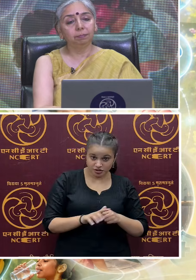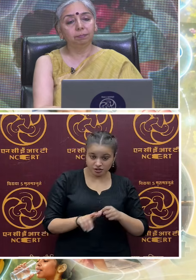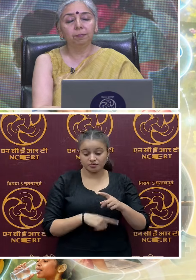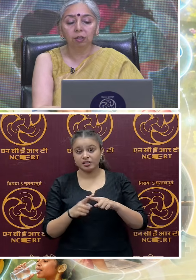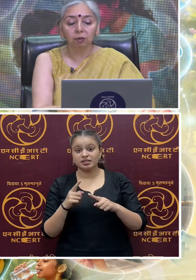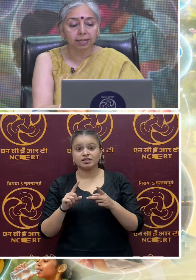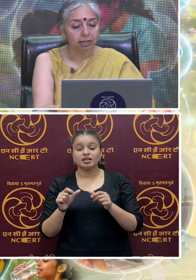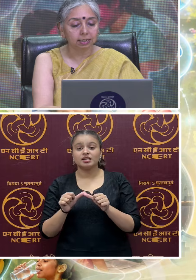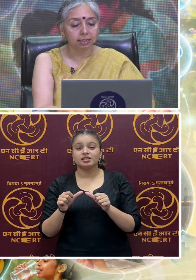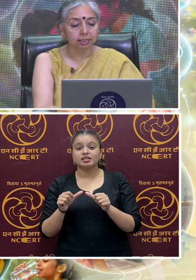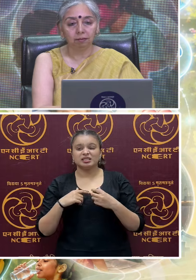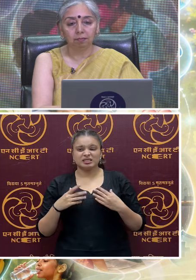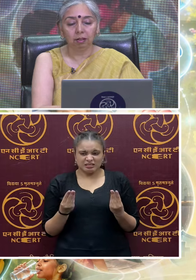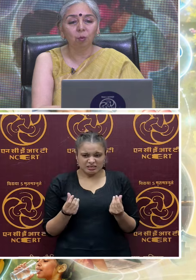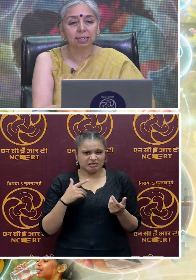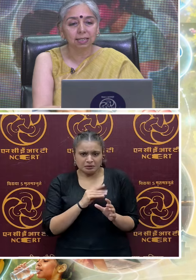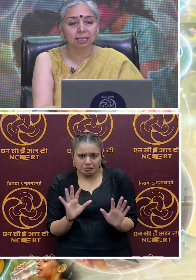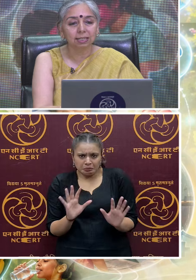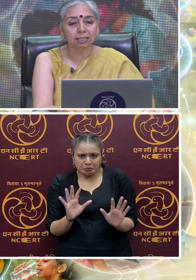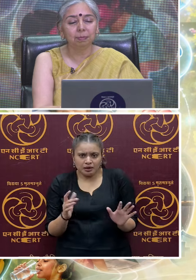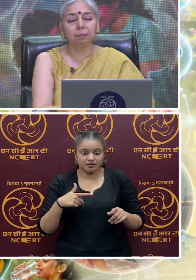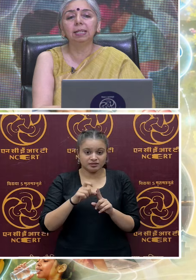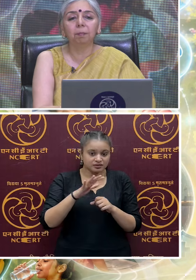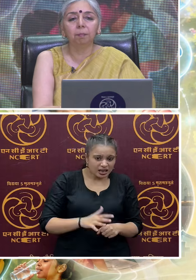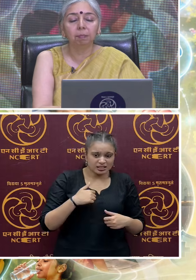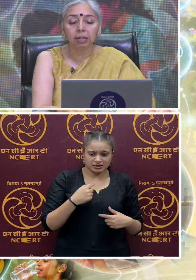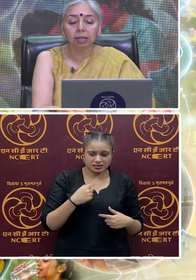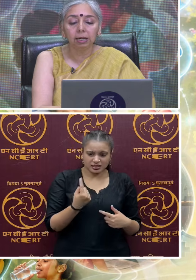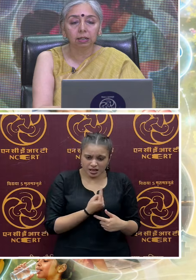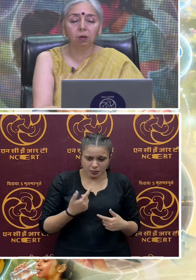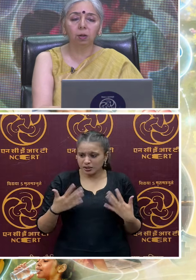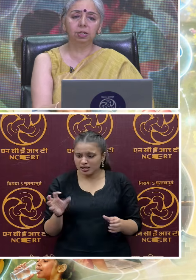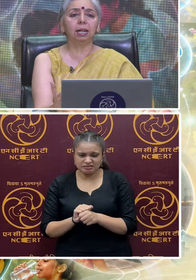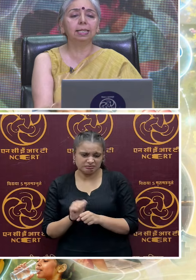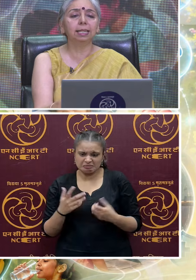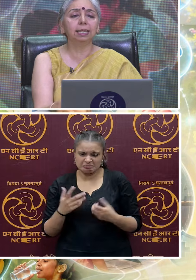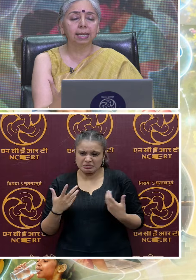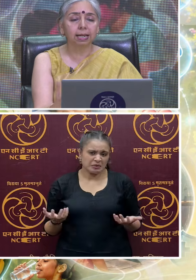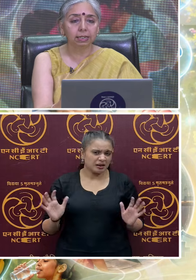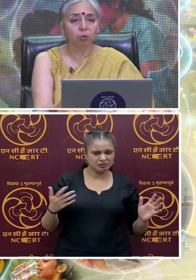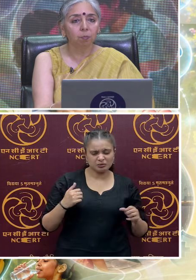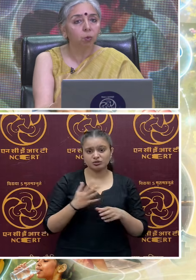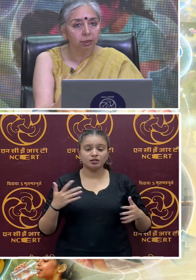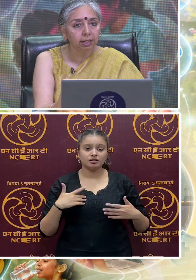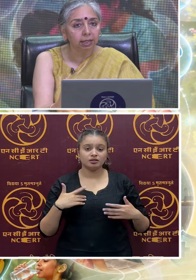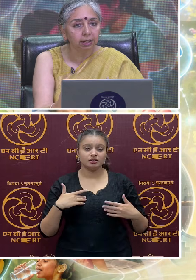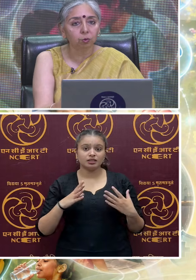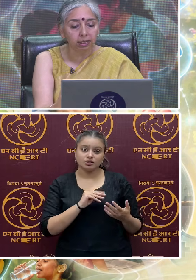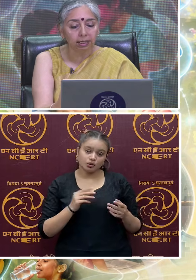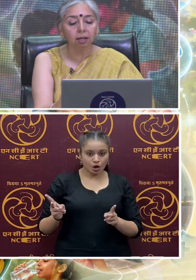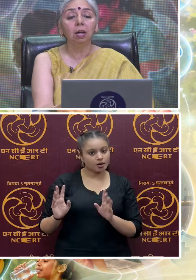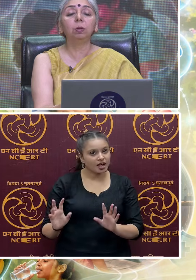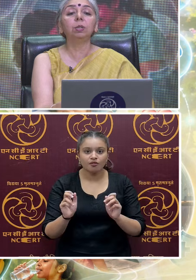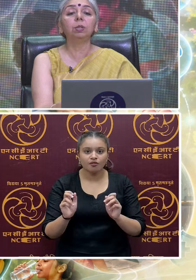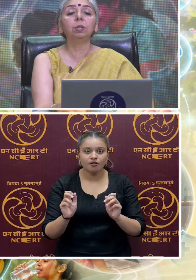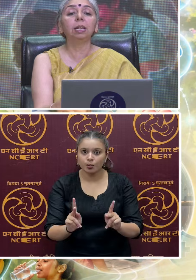एक फीलिंग ऑफ सैडनेस, होपलेसनेस, मतलब किसी काम में मन नहीं लगना, और एक जनरलाइज एंग्जाइटी जो नॉर्मल होती है वो तो ठीक